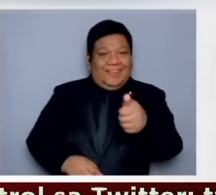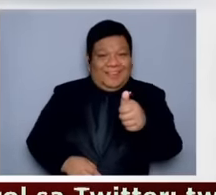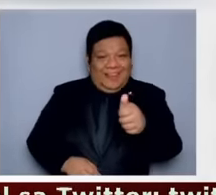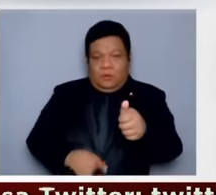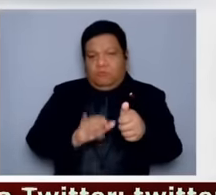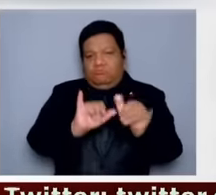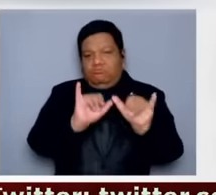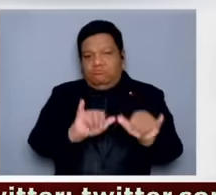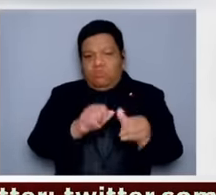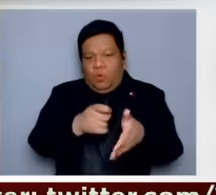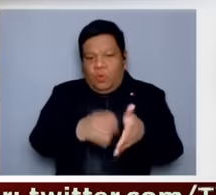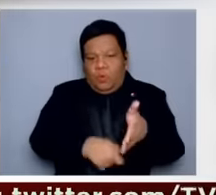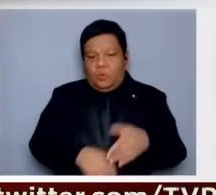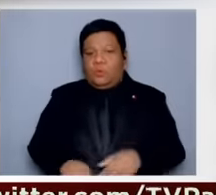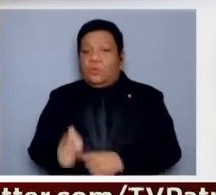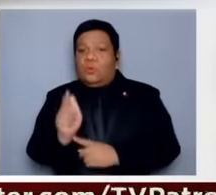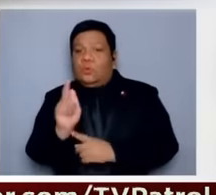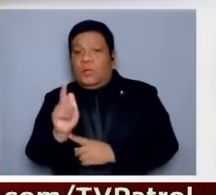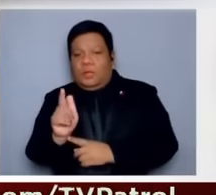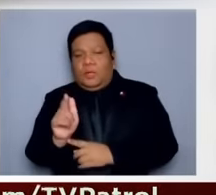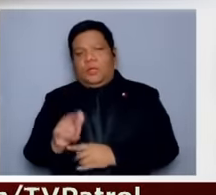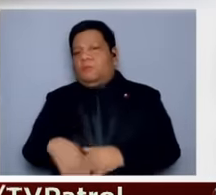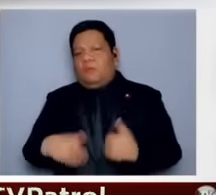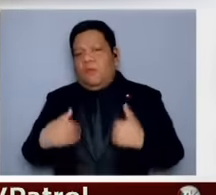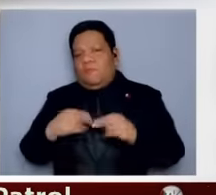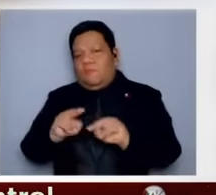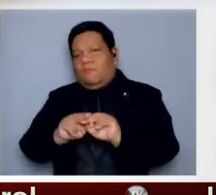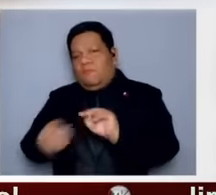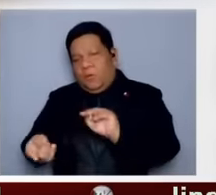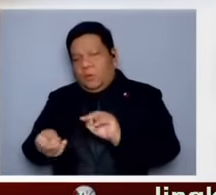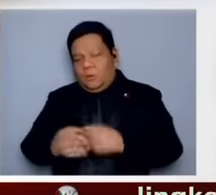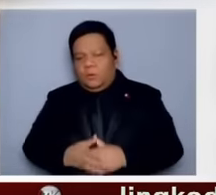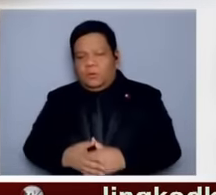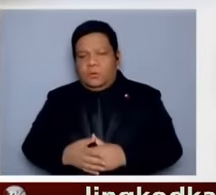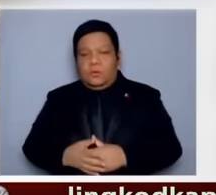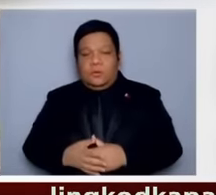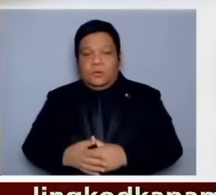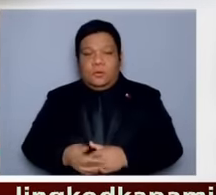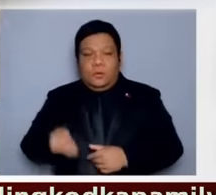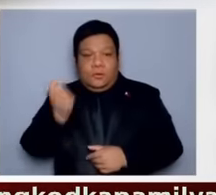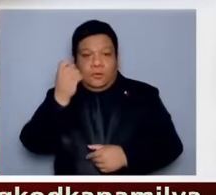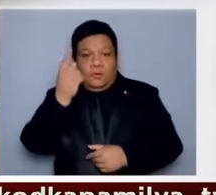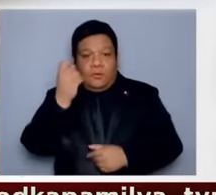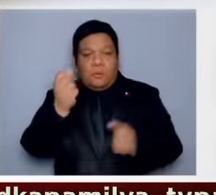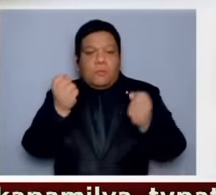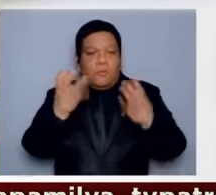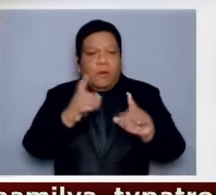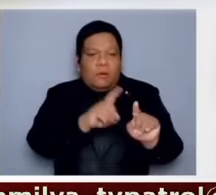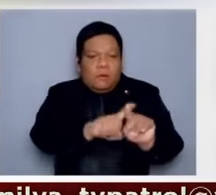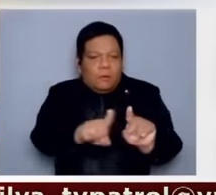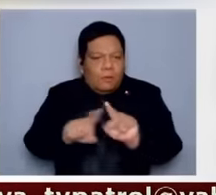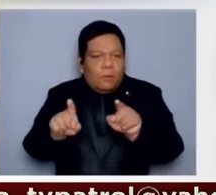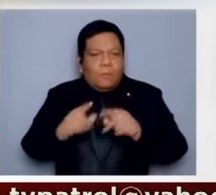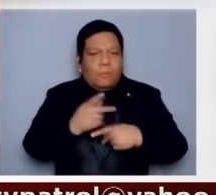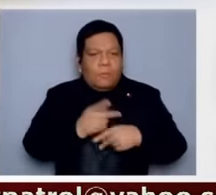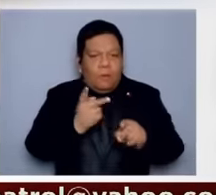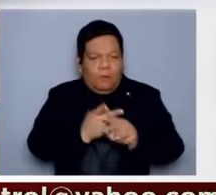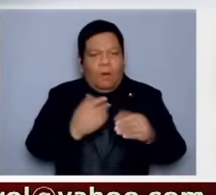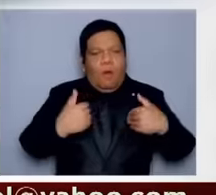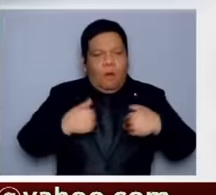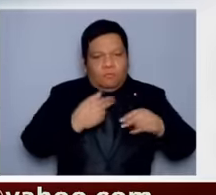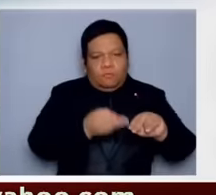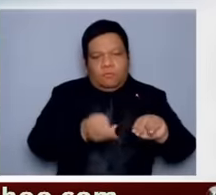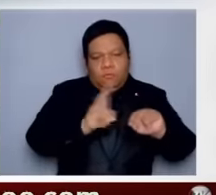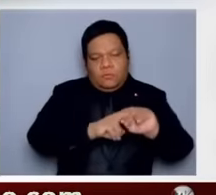ang may bawas presyo. Pero marami ring produktong pang Noche Buena ang may dagdag presyo. Kabilang na rito ang maraming brands ng